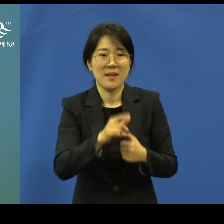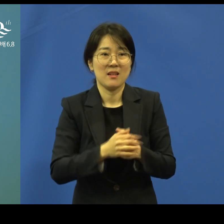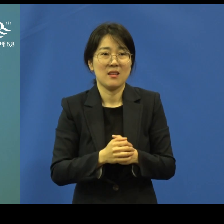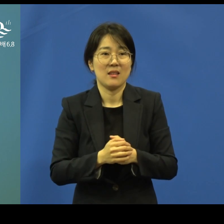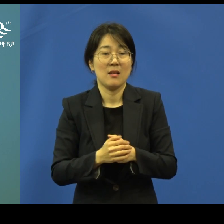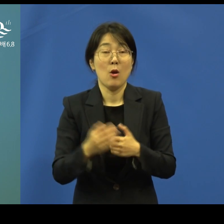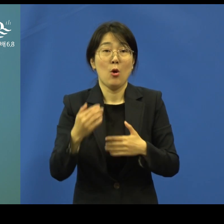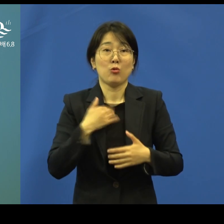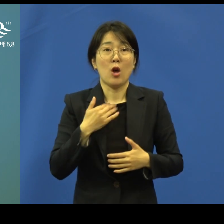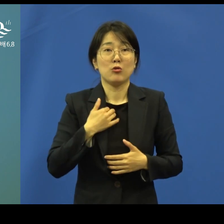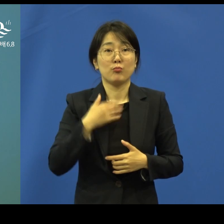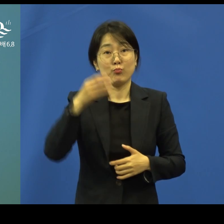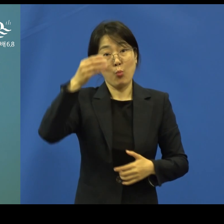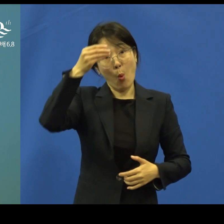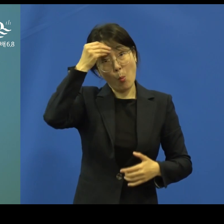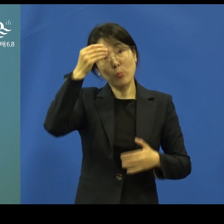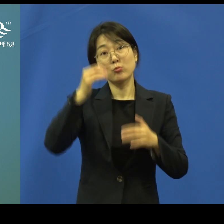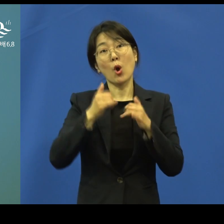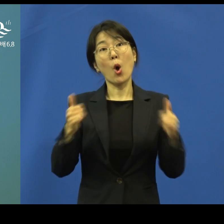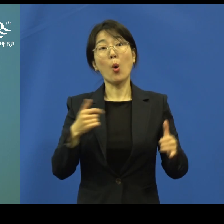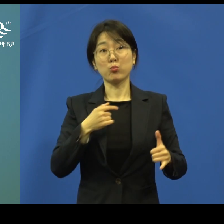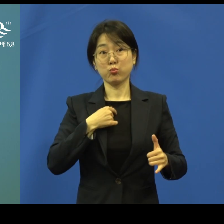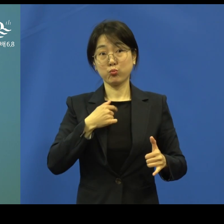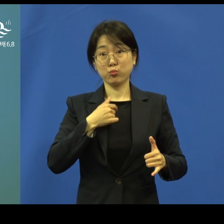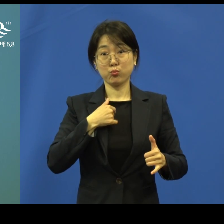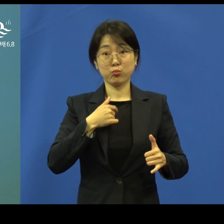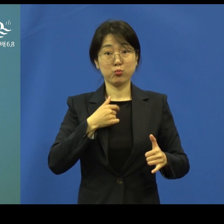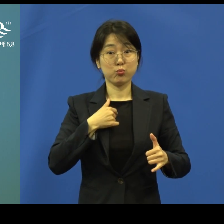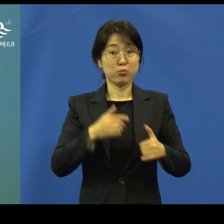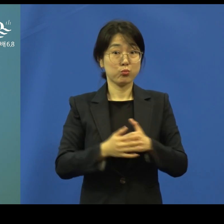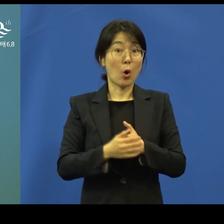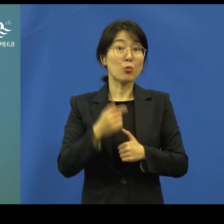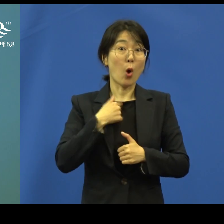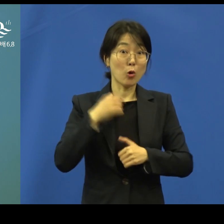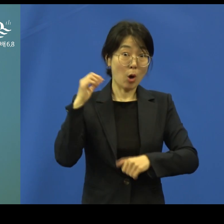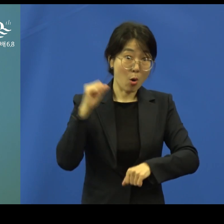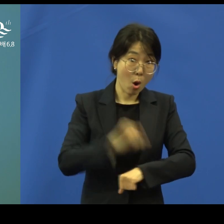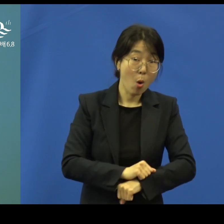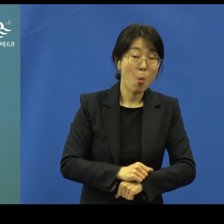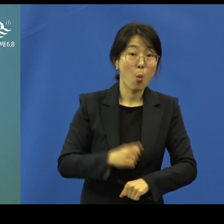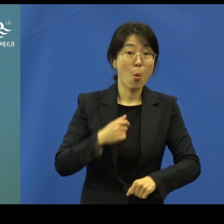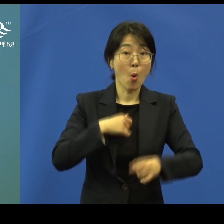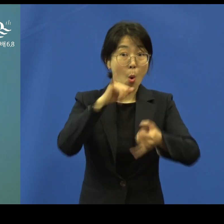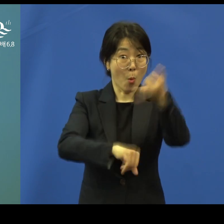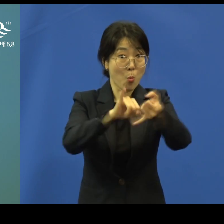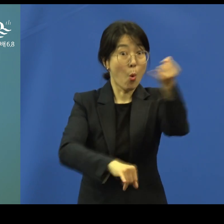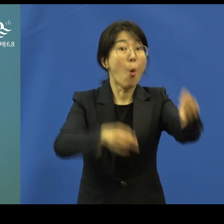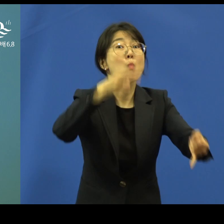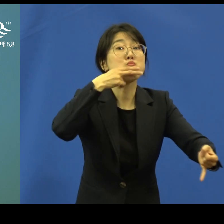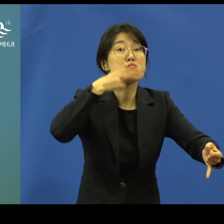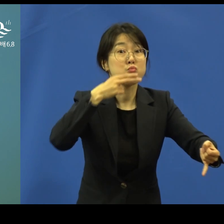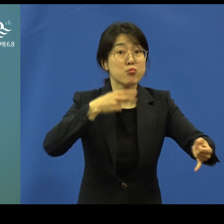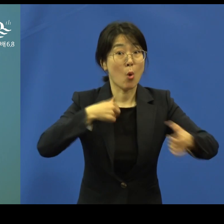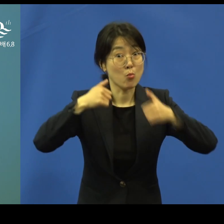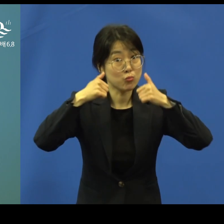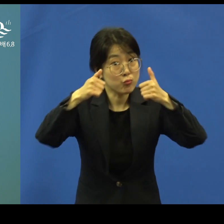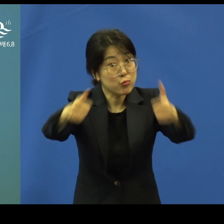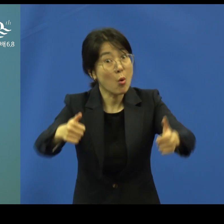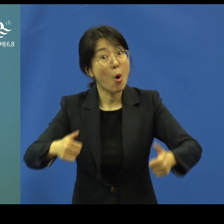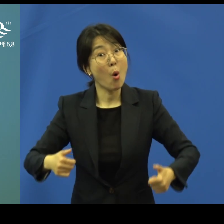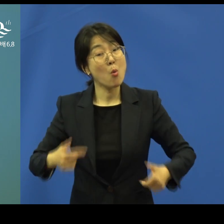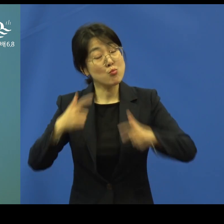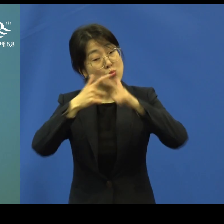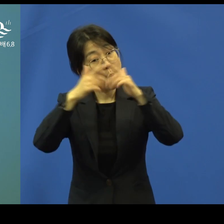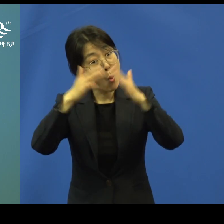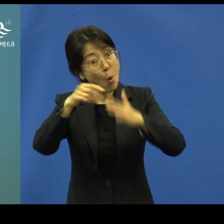종교적 모범생이라고 하는 것이 굉장히 위험한 허구가 있을 수가 있어요. 종교적 모범생. 누가 봐도 교회